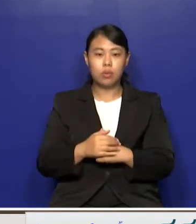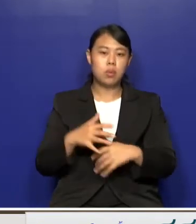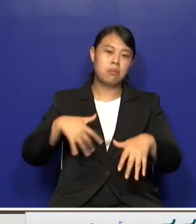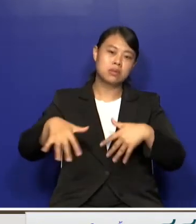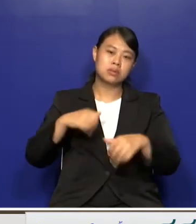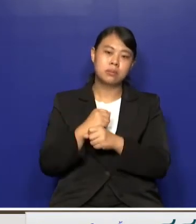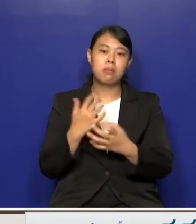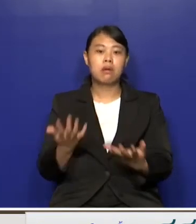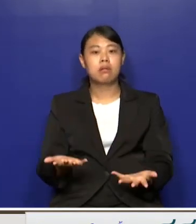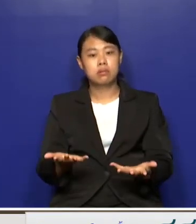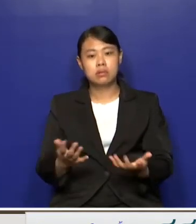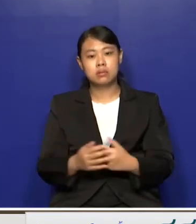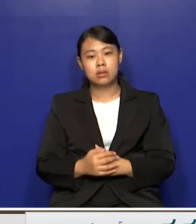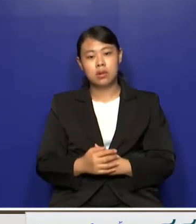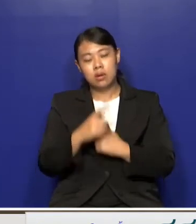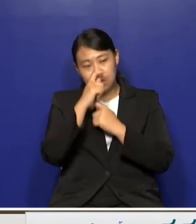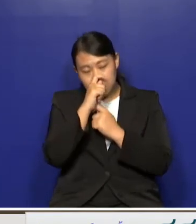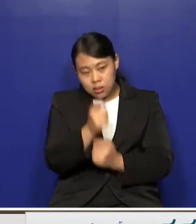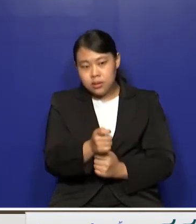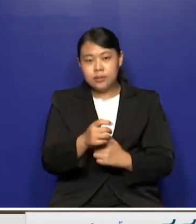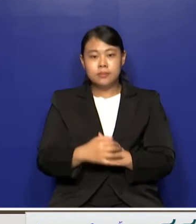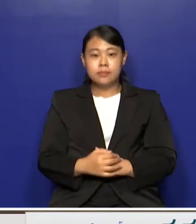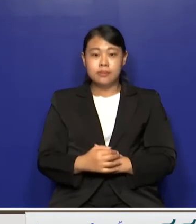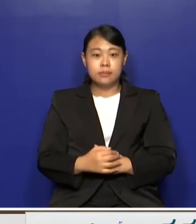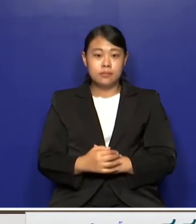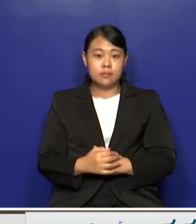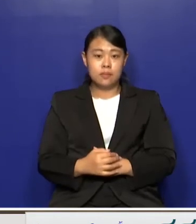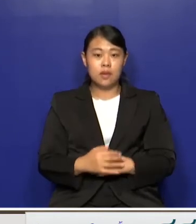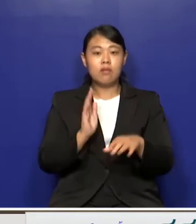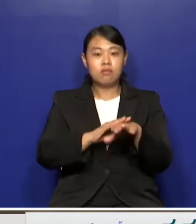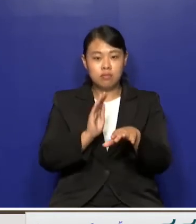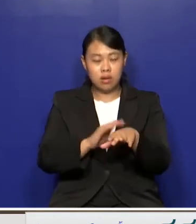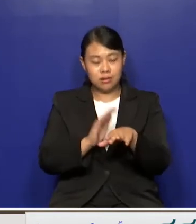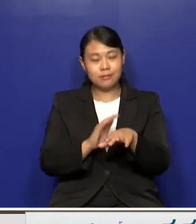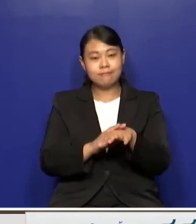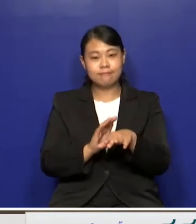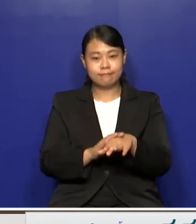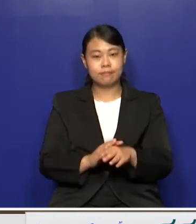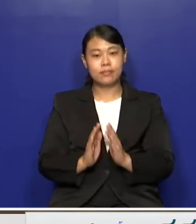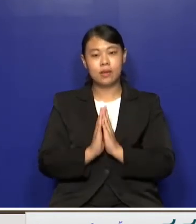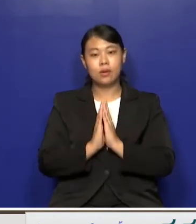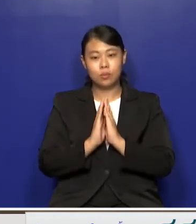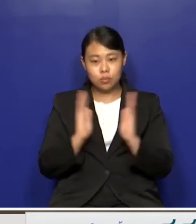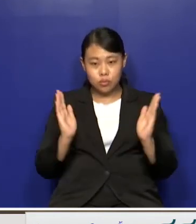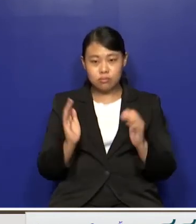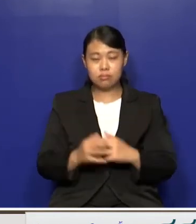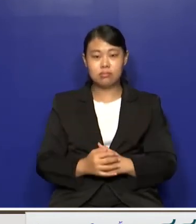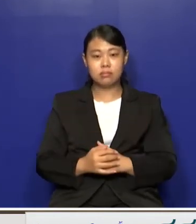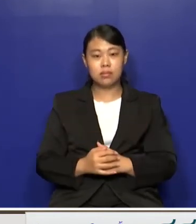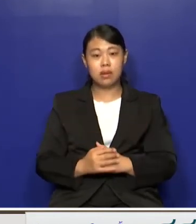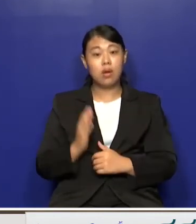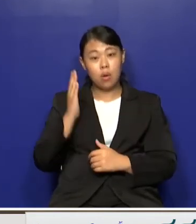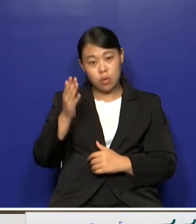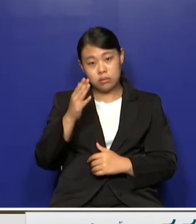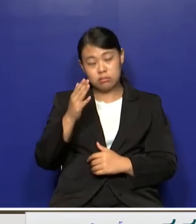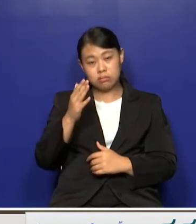ก็กราบเรียนด้กวงพุรพบฝากเป็นข้อเตือนตะ tiด้ครับคมากครับก่อนที่ประเทศชาติจะ